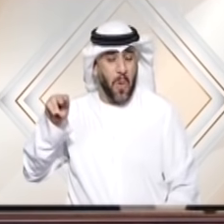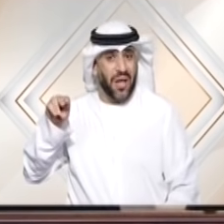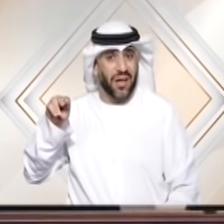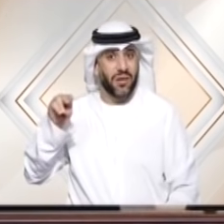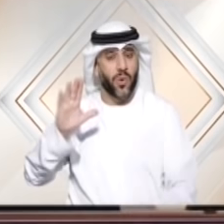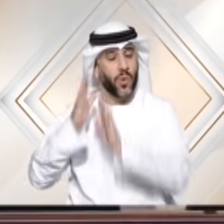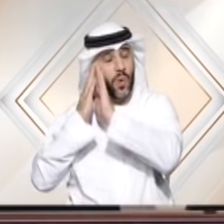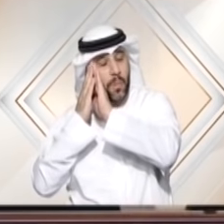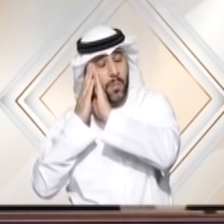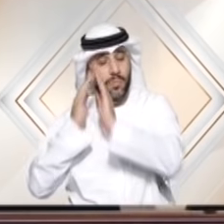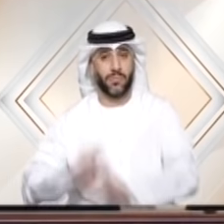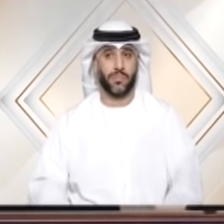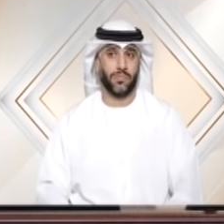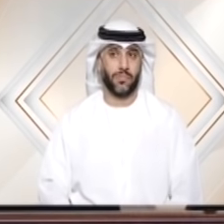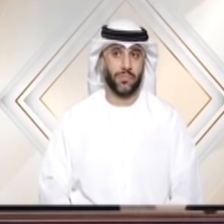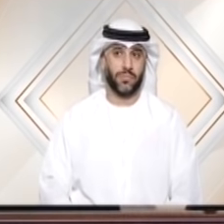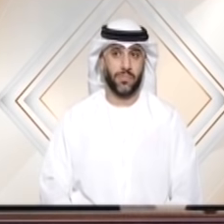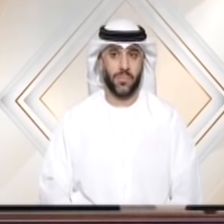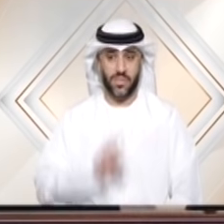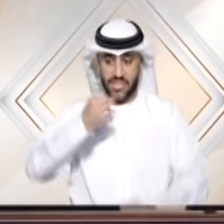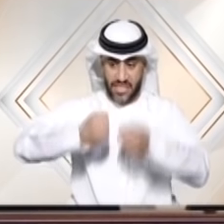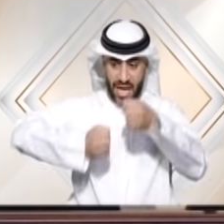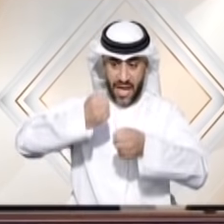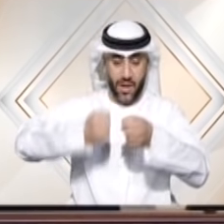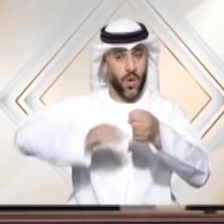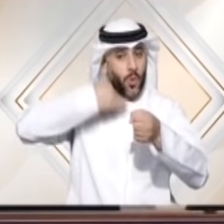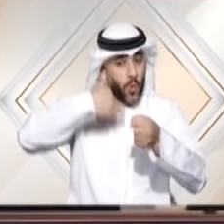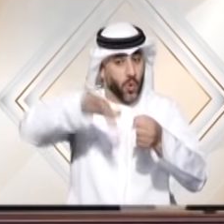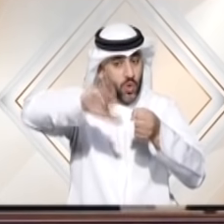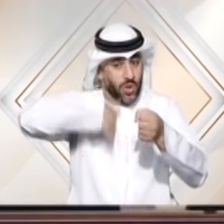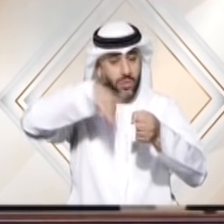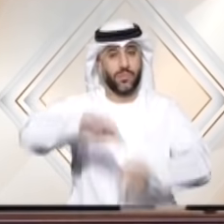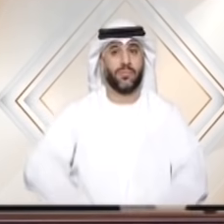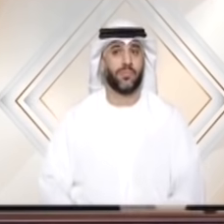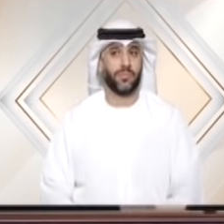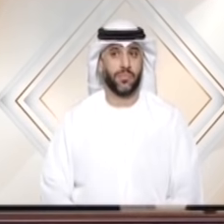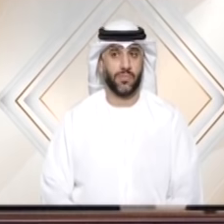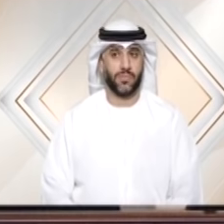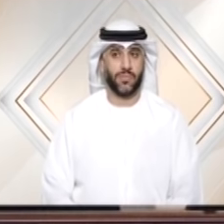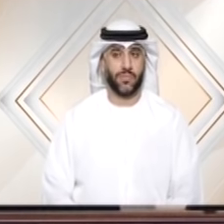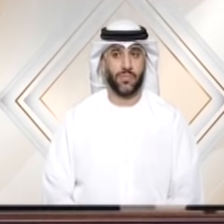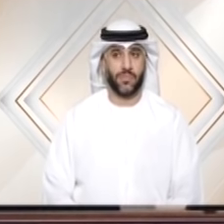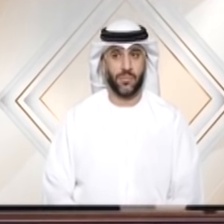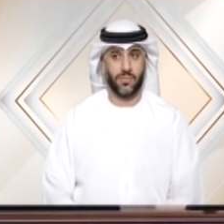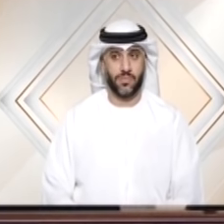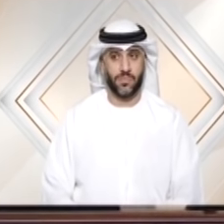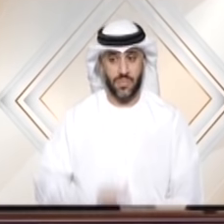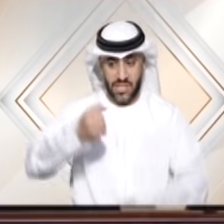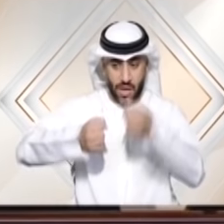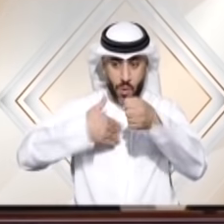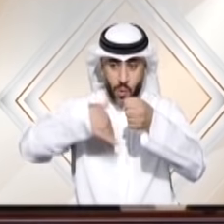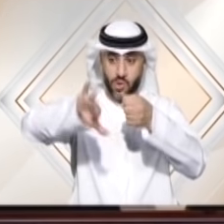هو الآن لما احتاج البيت، لما احتاج لسيارته اللي يطلع يصيع فيها في الشوارع على ما أظن، ولو يطلع يصير